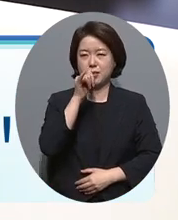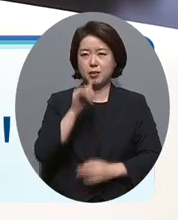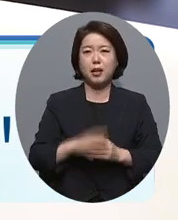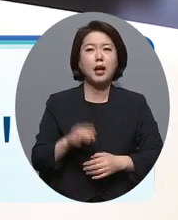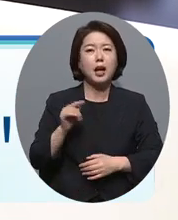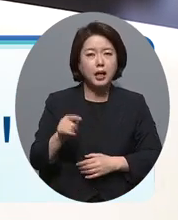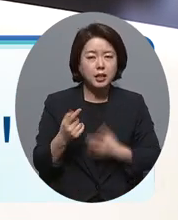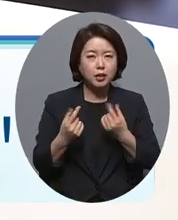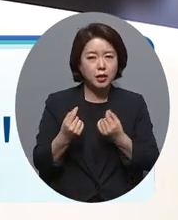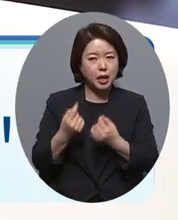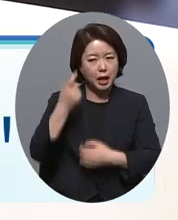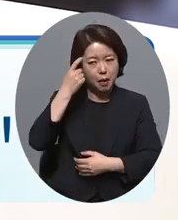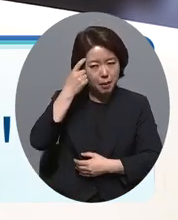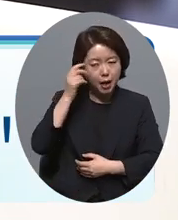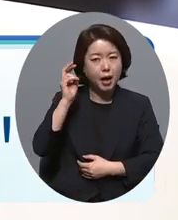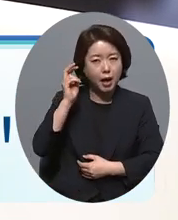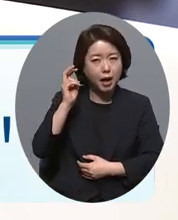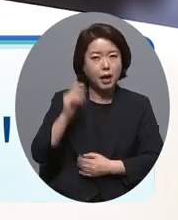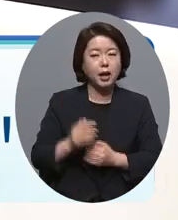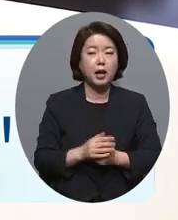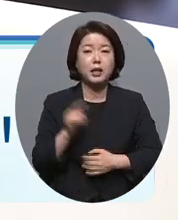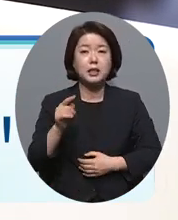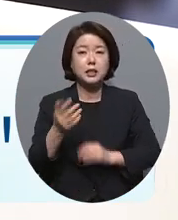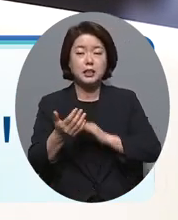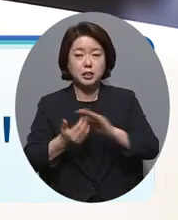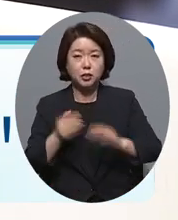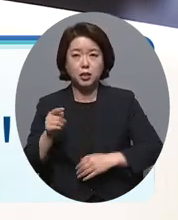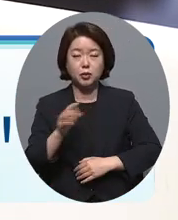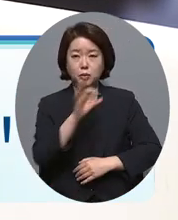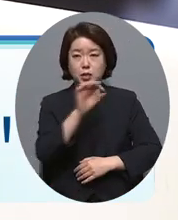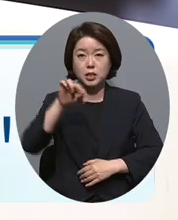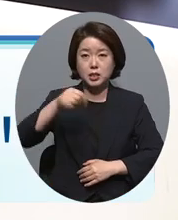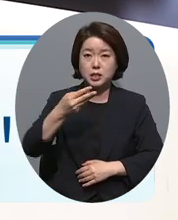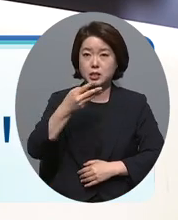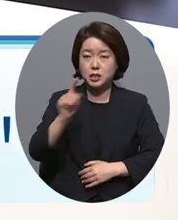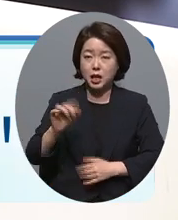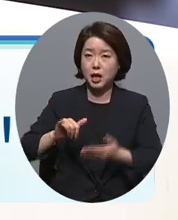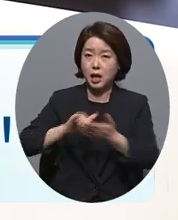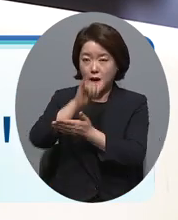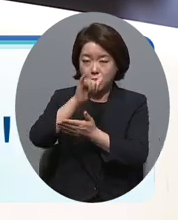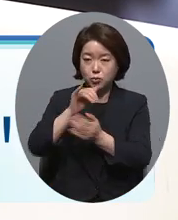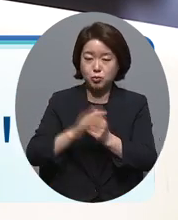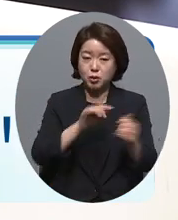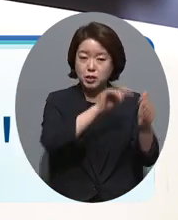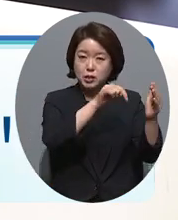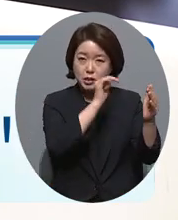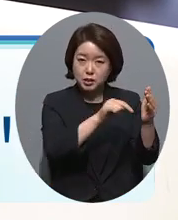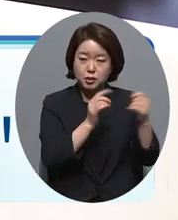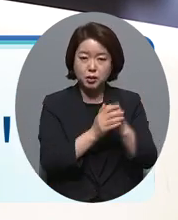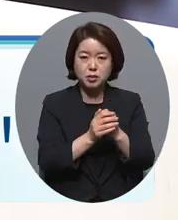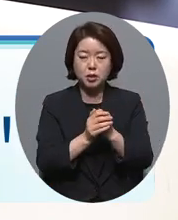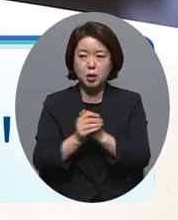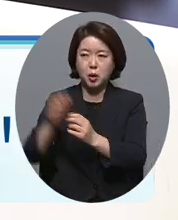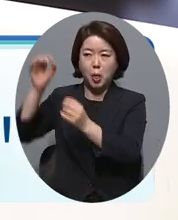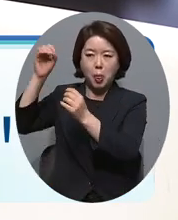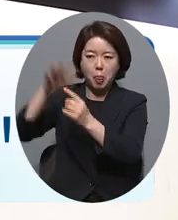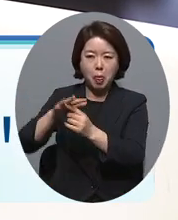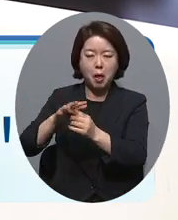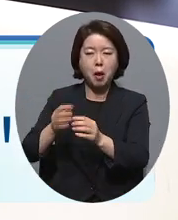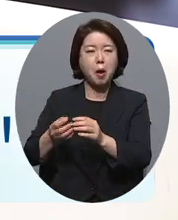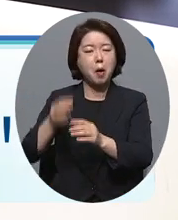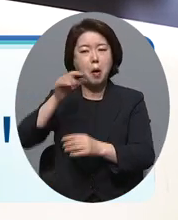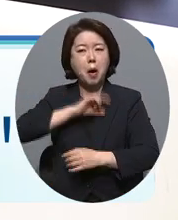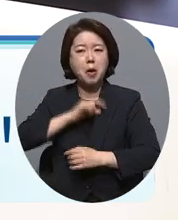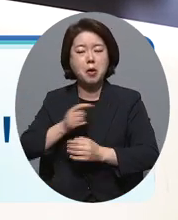이것을 좀 미뤄짐작을 하면 아마이 전에도 지금 이스타항공에서 그 내부자들간에 이러한 낙하산 문제로 갈등이